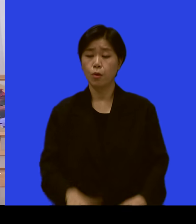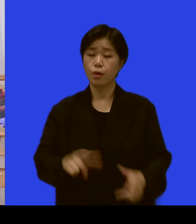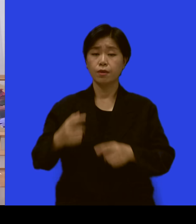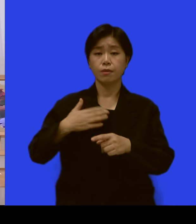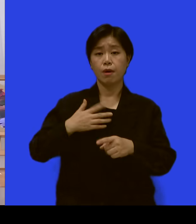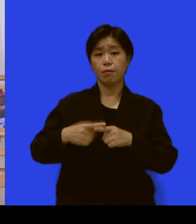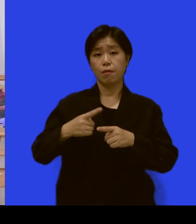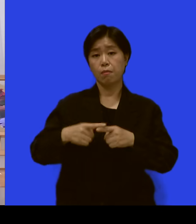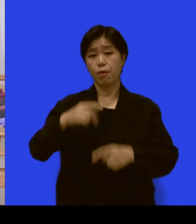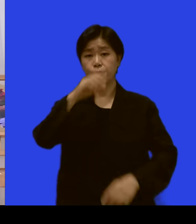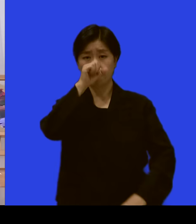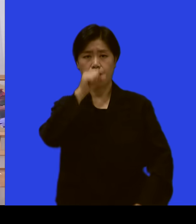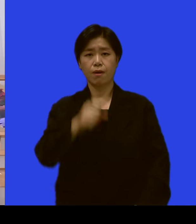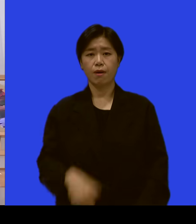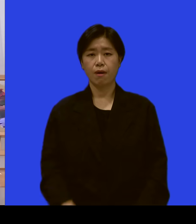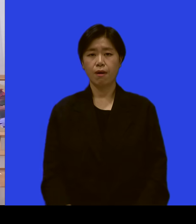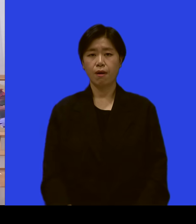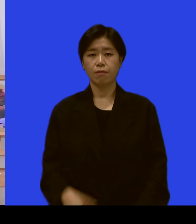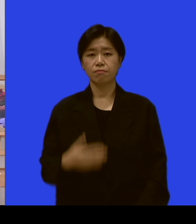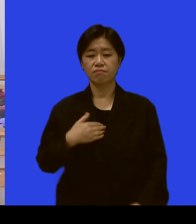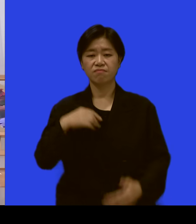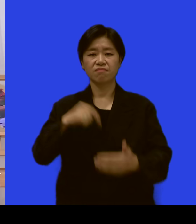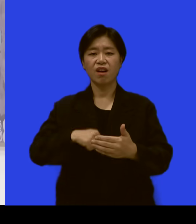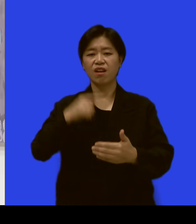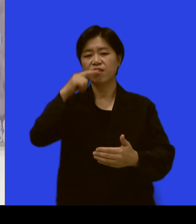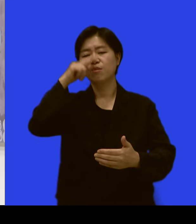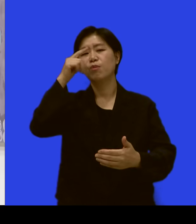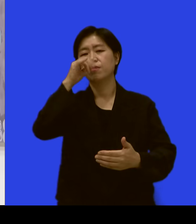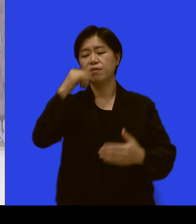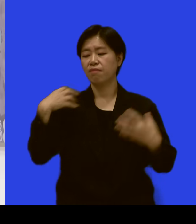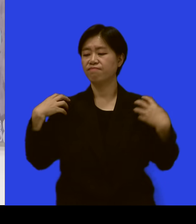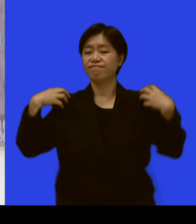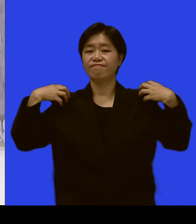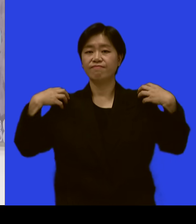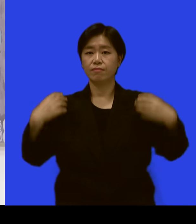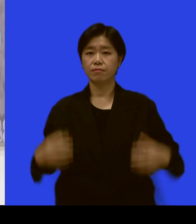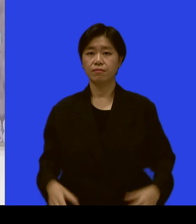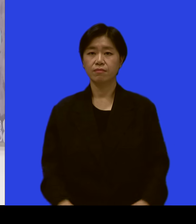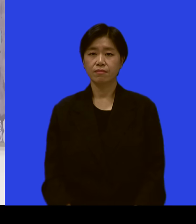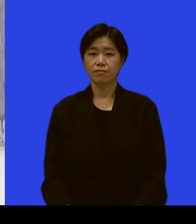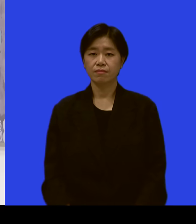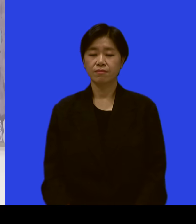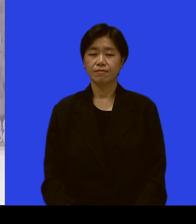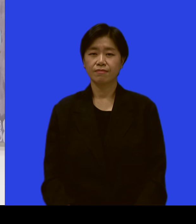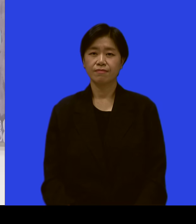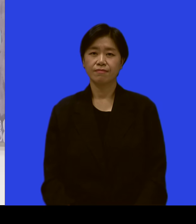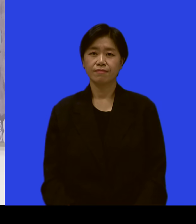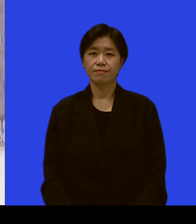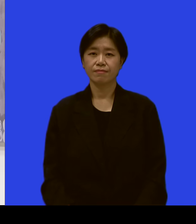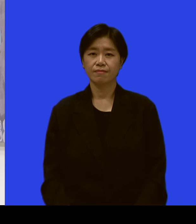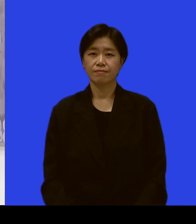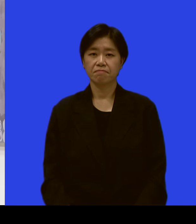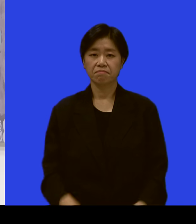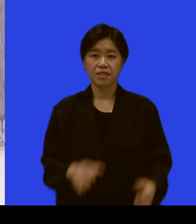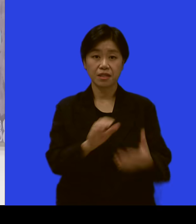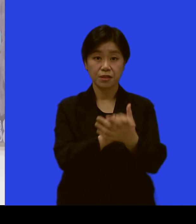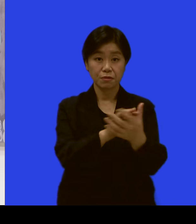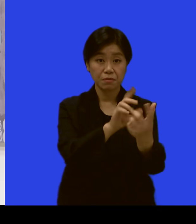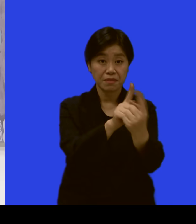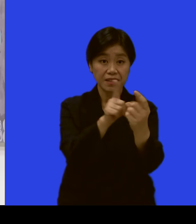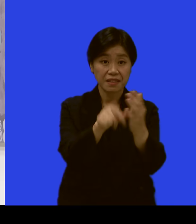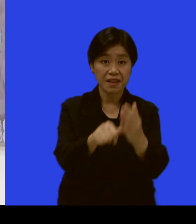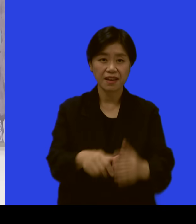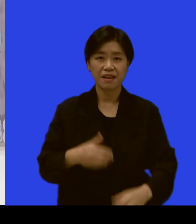시작한 거죠. 네. 이제 그러면서 어깨에 뽕이 잔뜩 들어가서 그래서 한참 교만할 때 제가 그러고 다녔습니다. 네. 이렇게 친구들 만나면